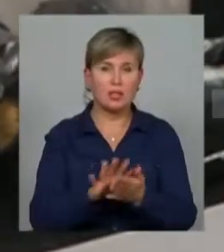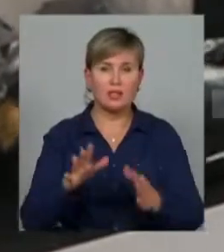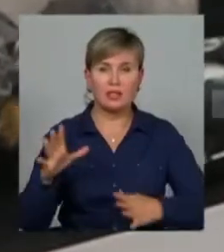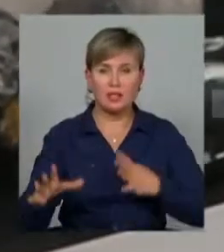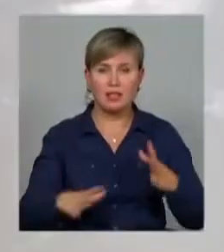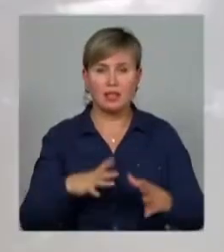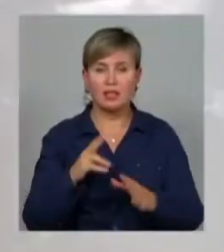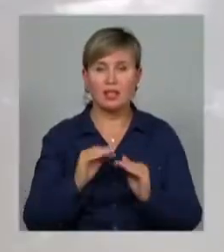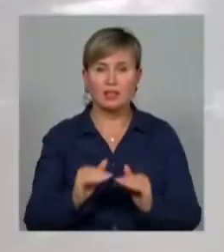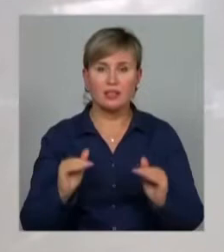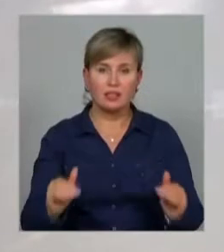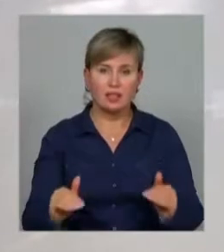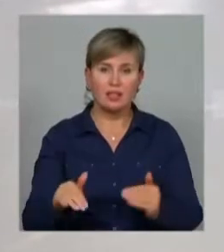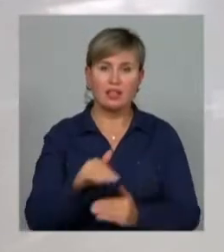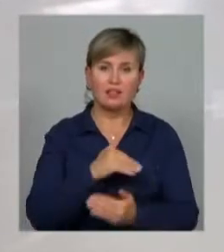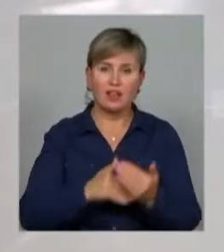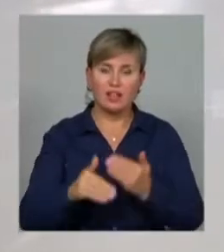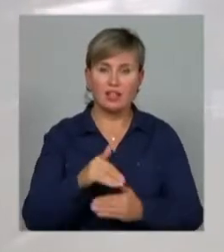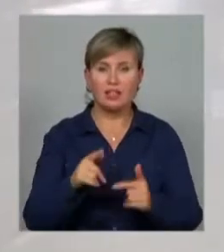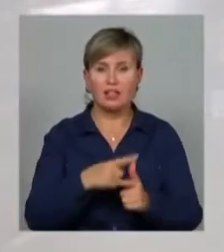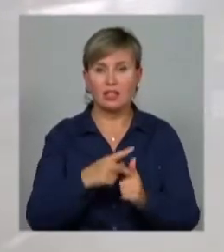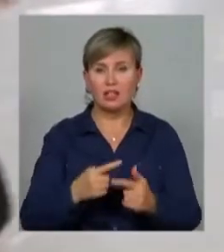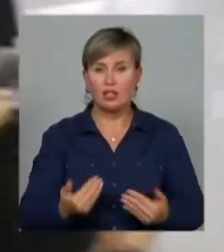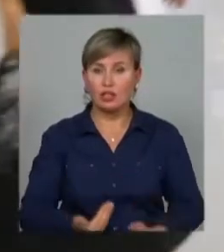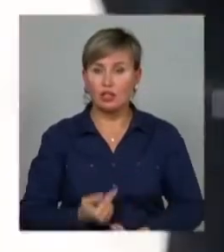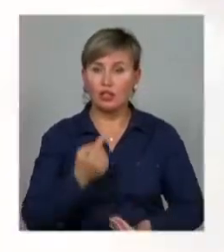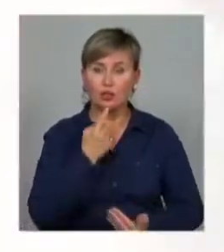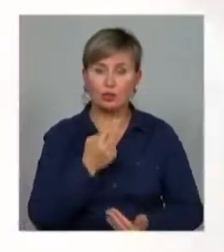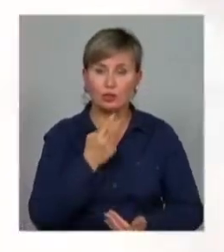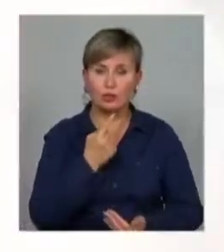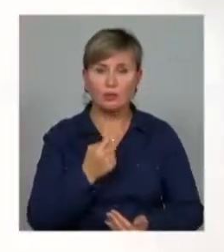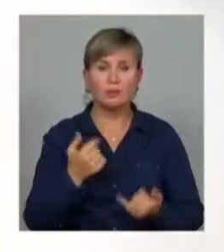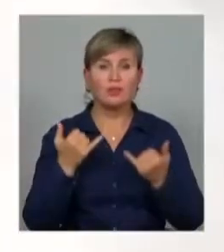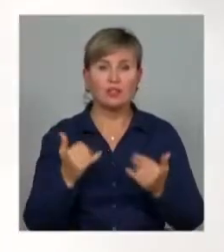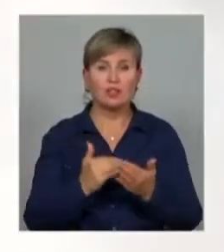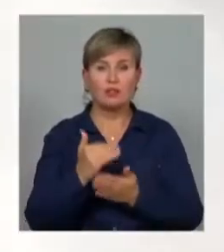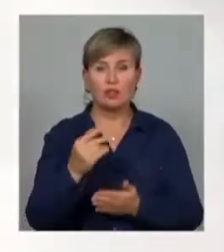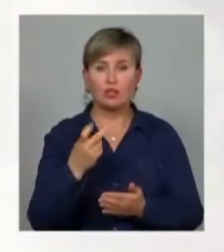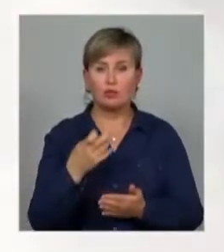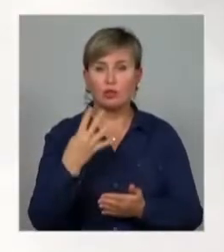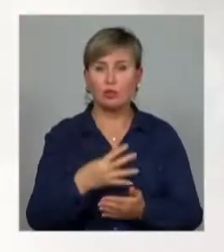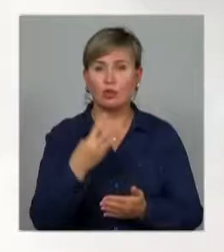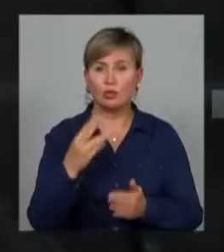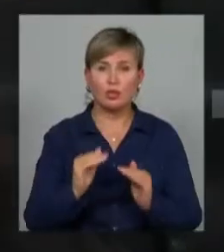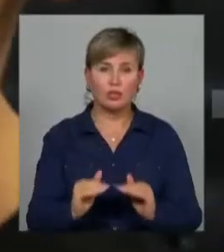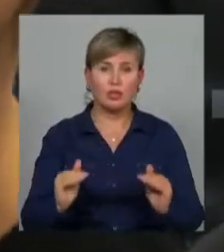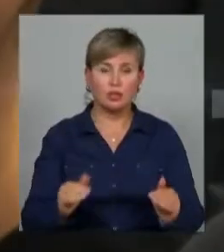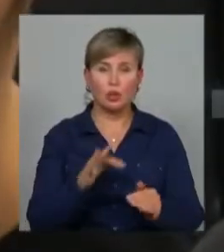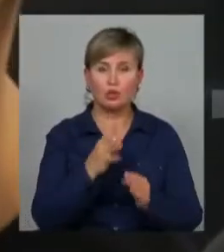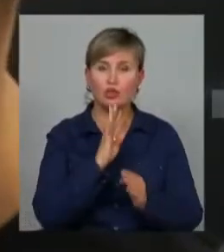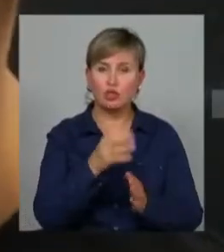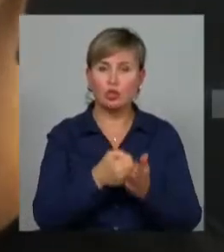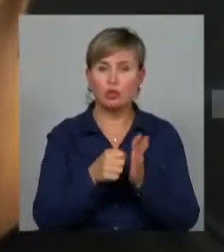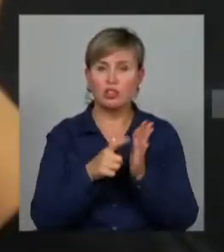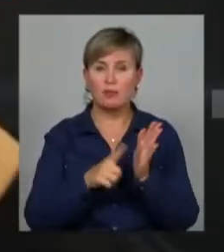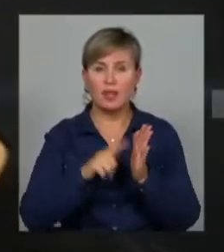детей из социально уязвимых слоев населения и благотворительные акции. На сегодня свыше 243 тысяч детей в возрасте от 4 до